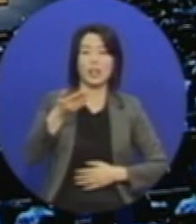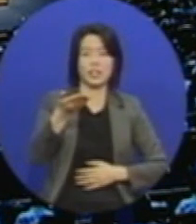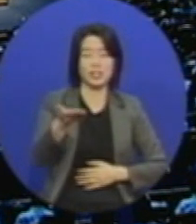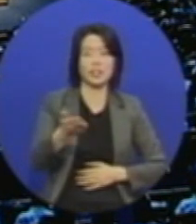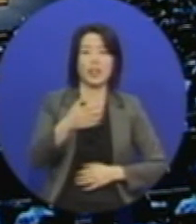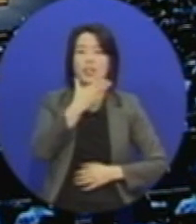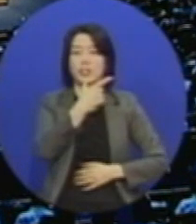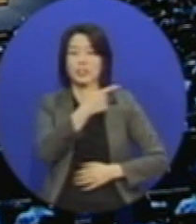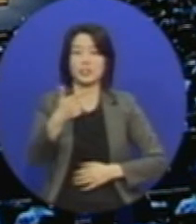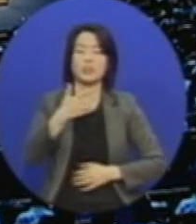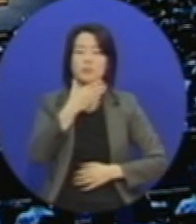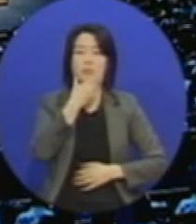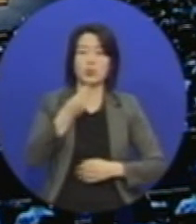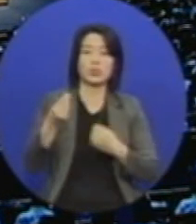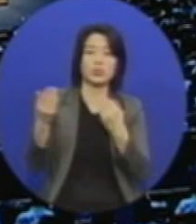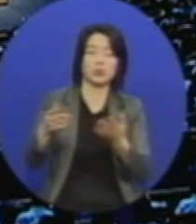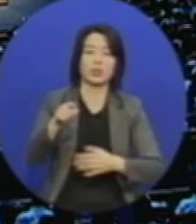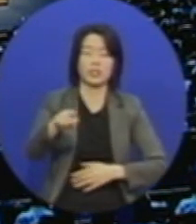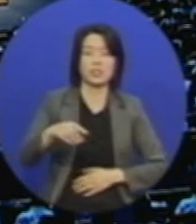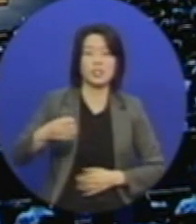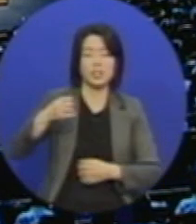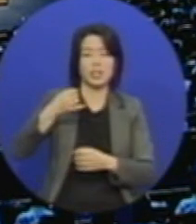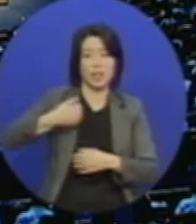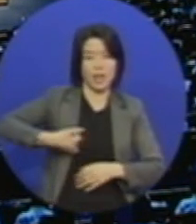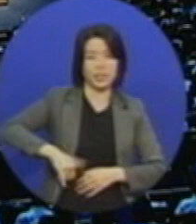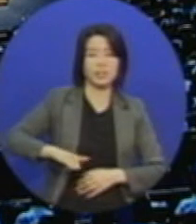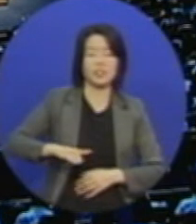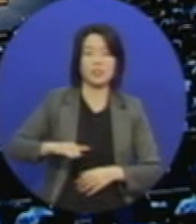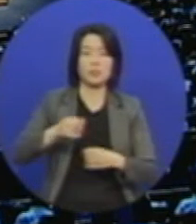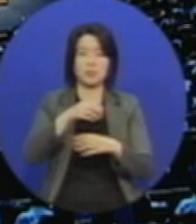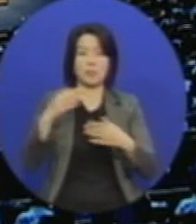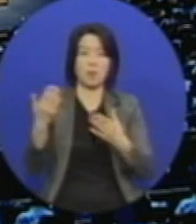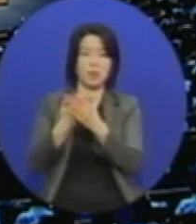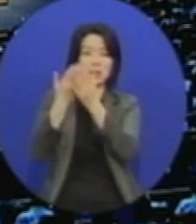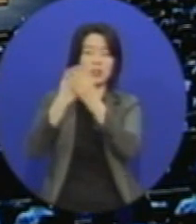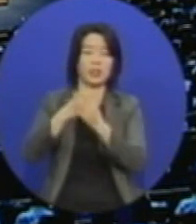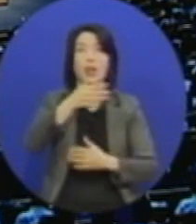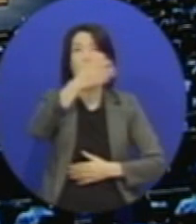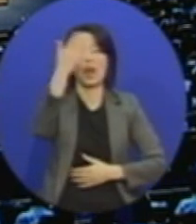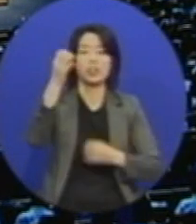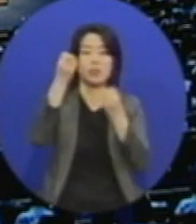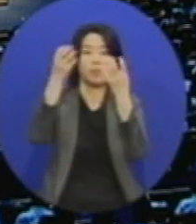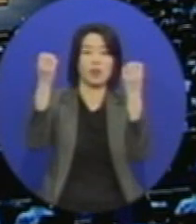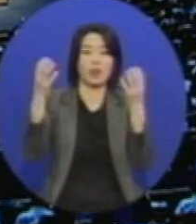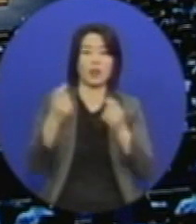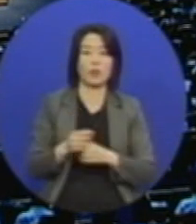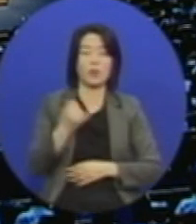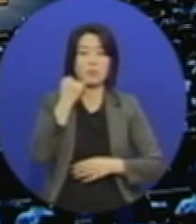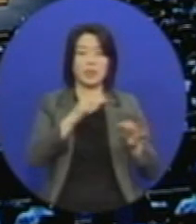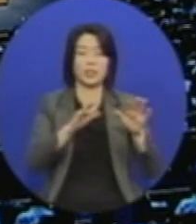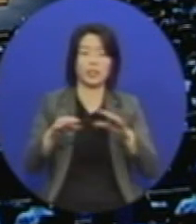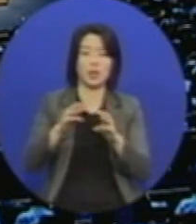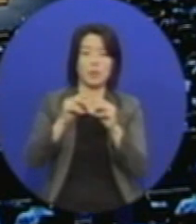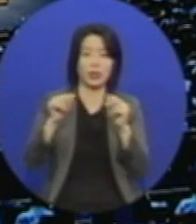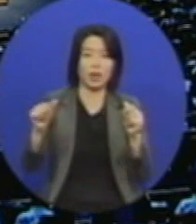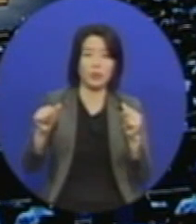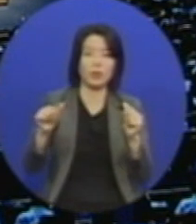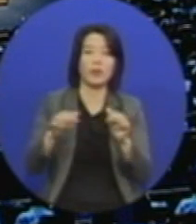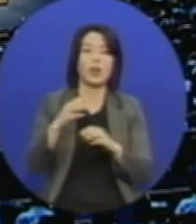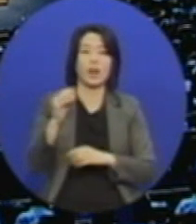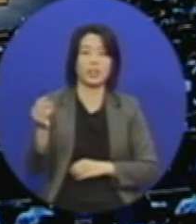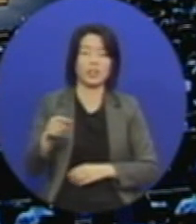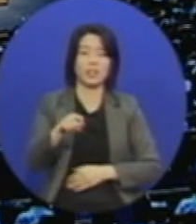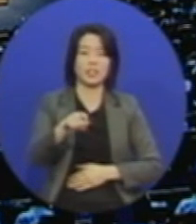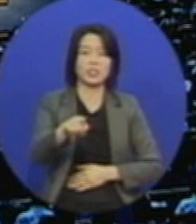네 씨가 크게 번성하여 하늘의 별과 같고 바닷가의 모래와 같게 하리니 네 씨가 그 대적의 성문을